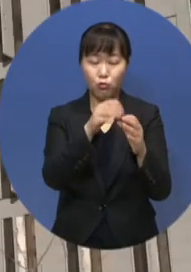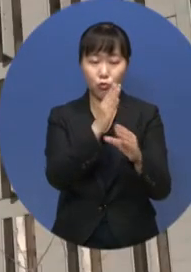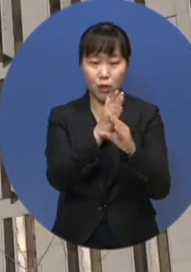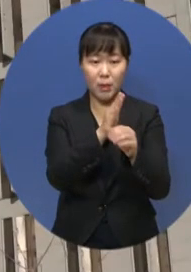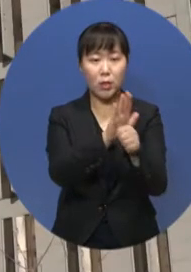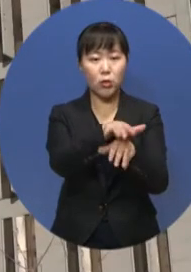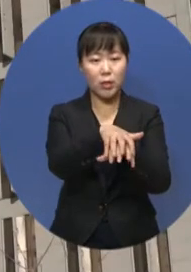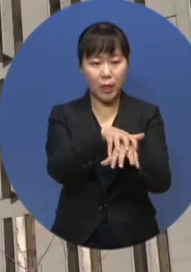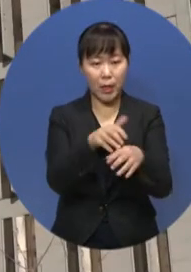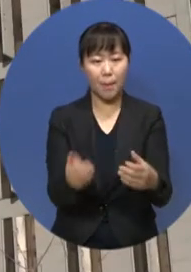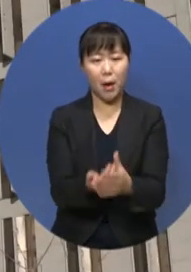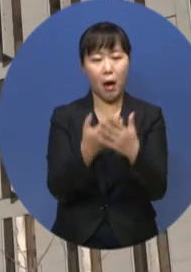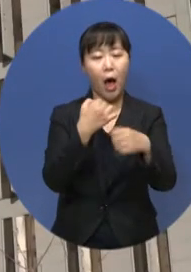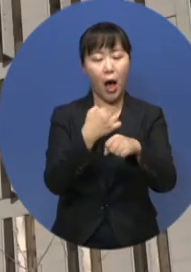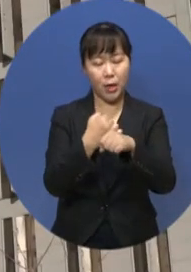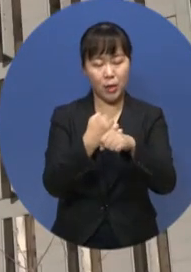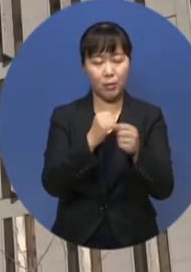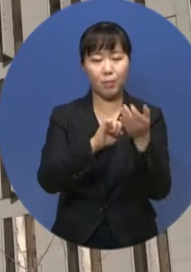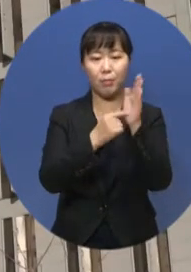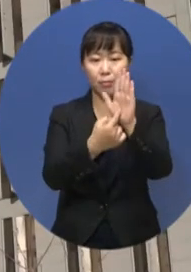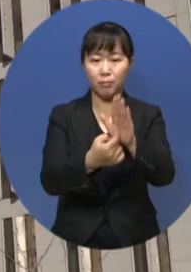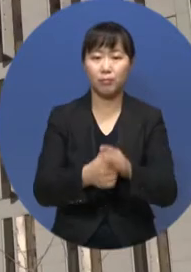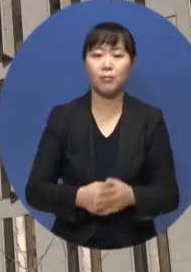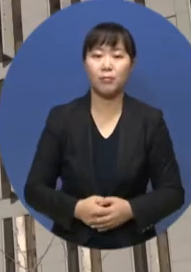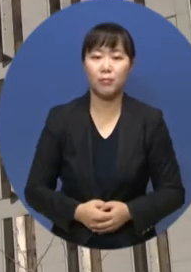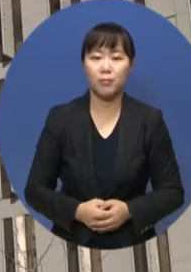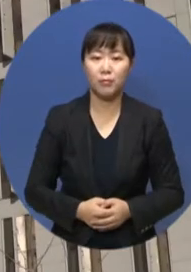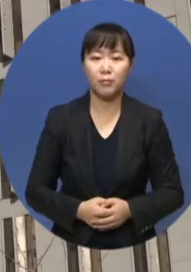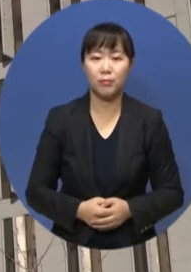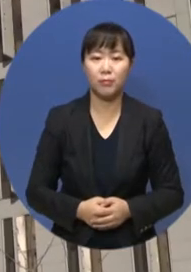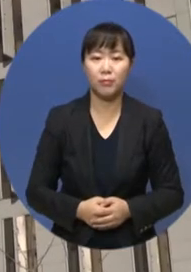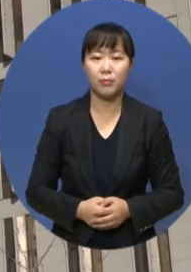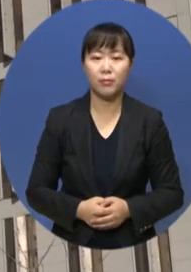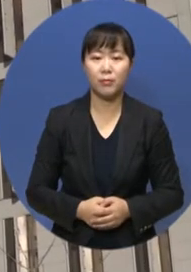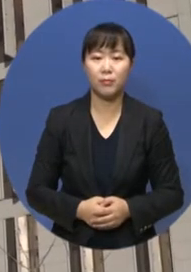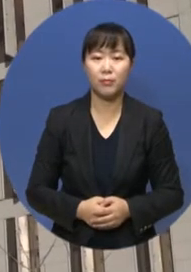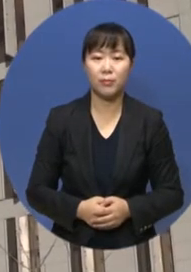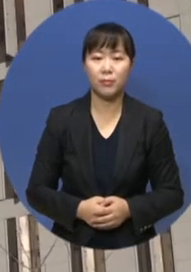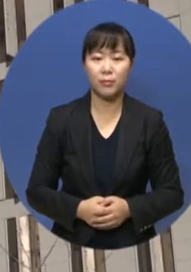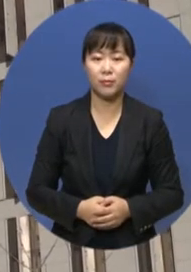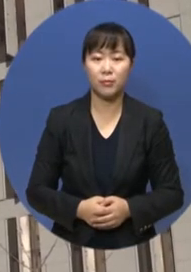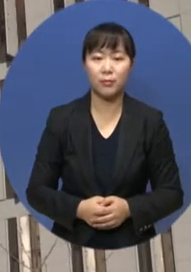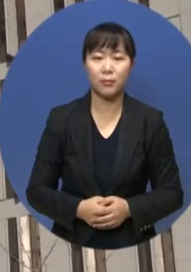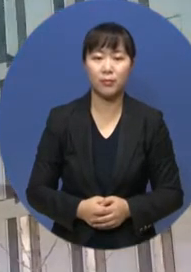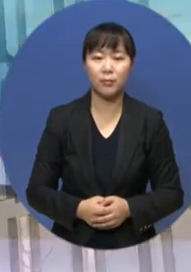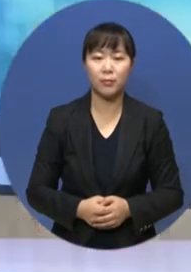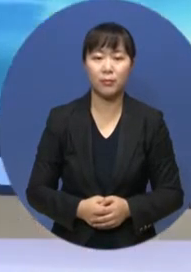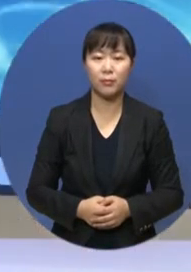체계를 발전시키겠다고 포부를 밝혔습니다. 복지TV 뉴스 박성용입니다.